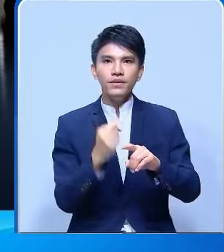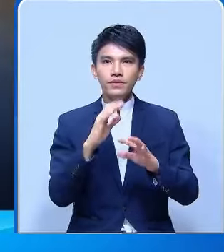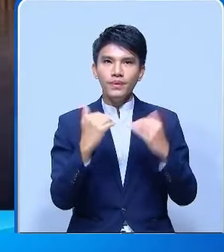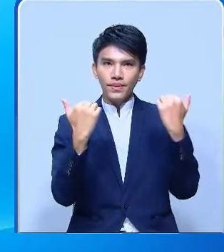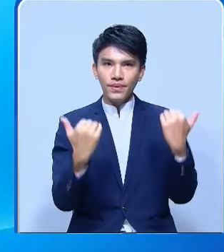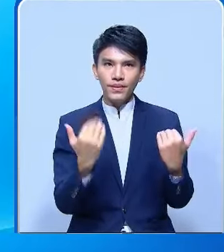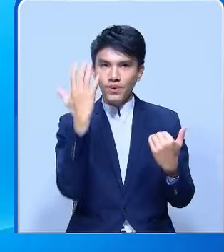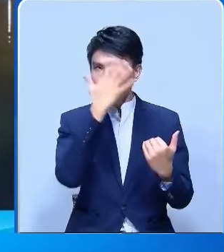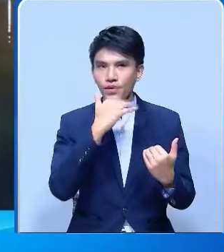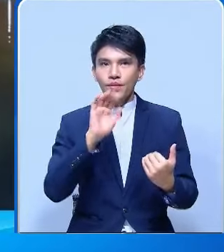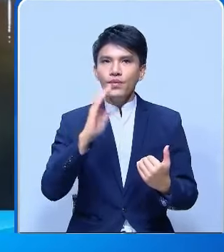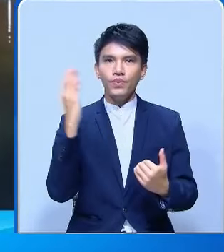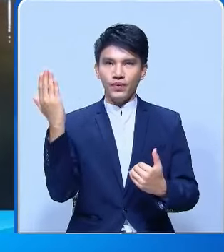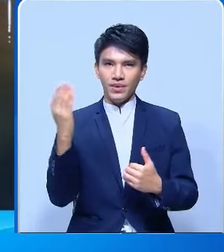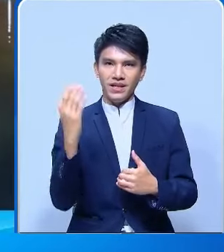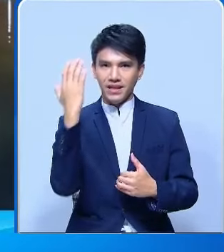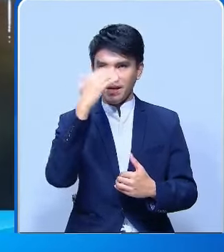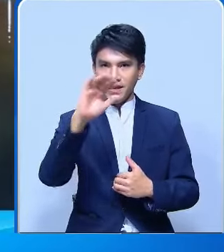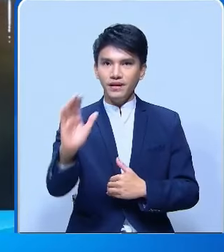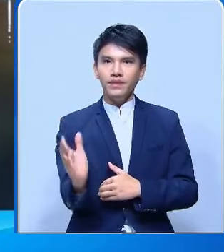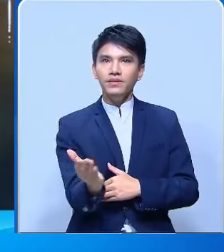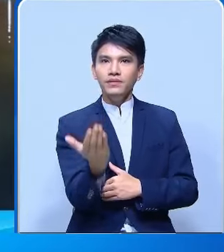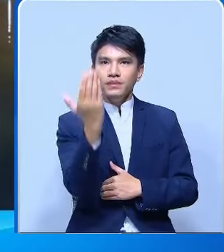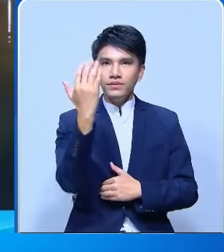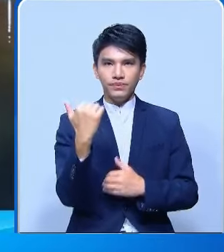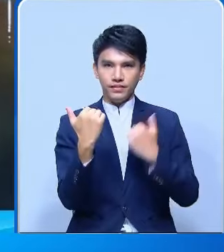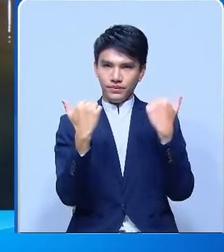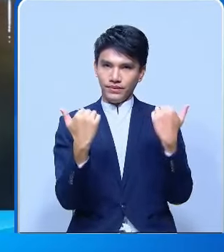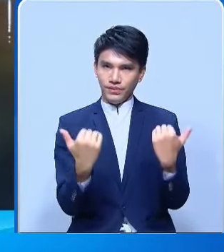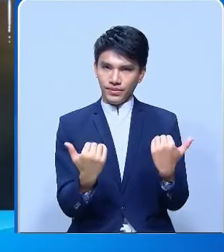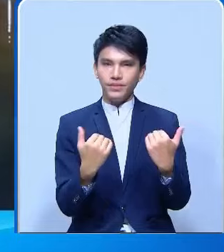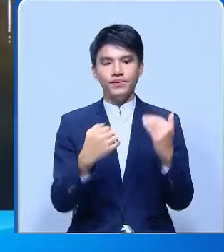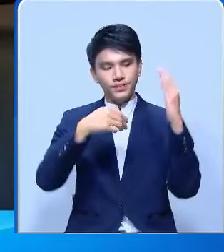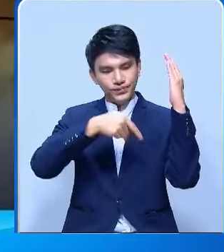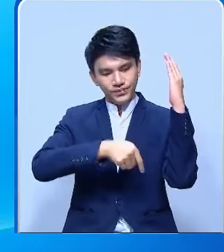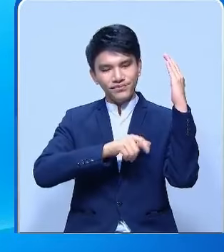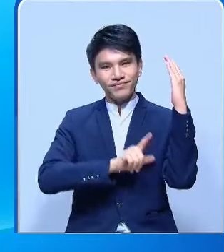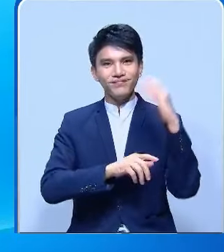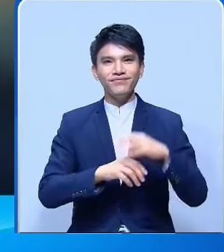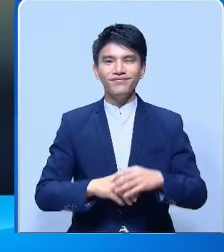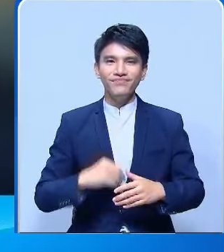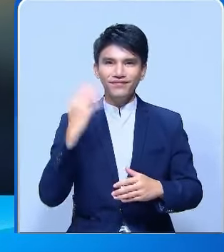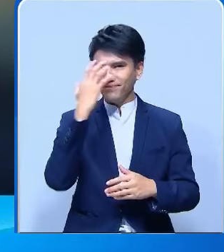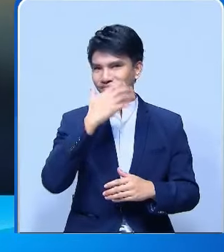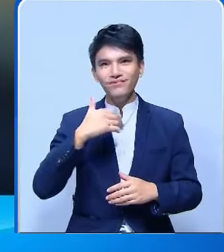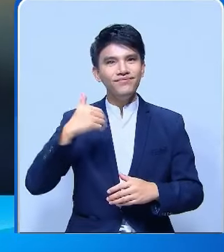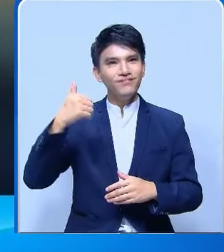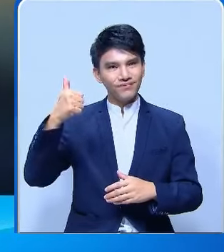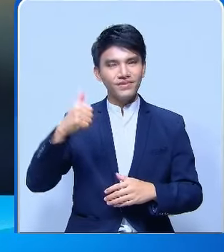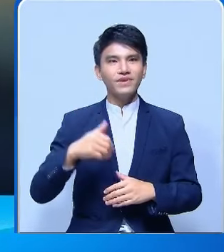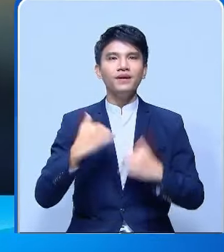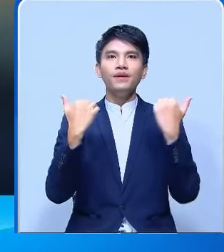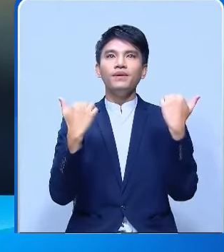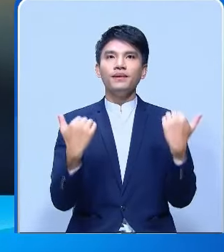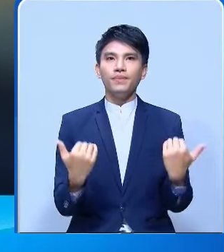ภาพความสวยงามของท้องฟ้ายามเช้าริมทะเลสาบสงขลานะคะฝั่งจังหวัดพัทลุงก็ถือว่าสวยงามมากนะคะแล้วช่วงนี้ก็บ